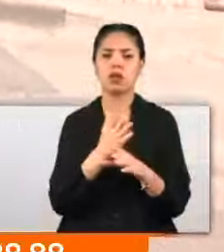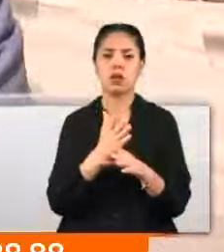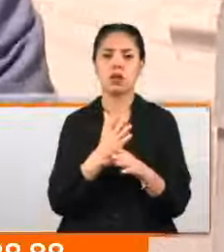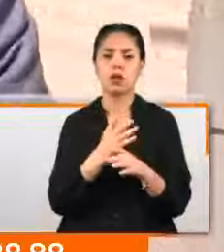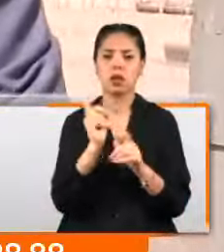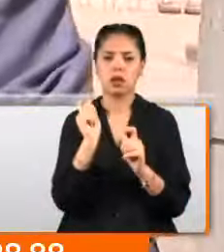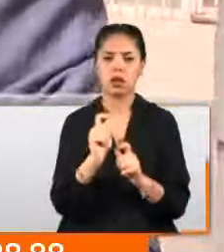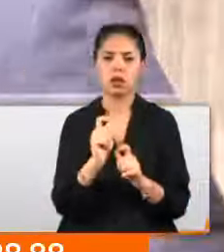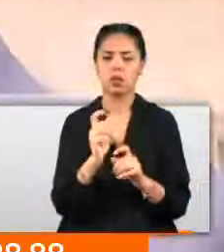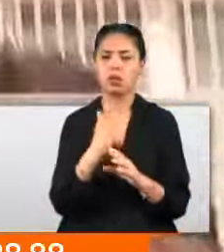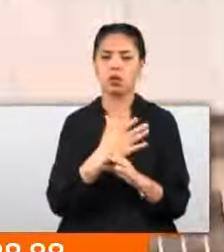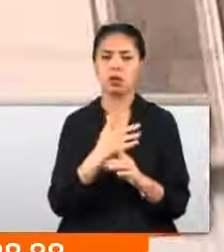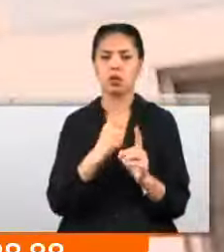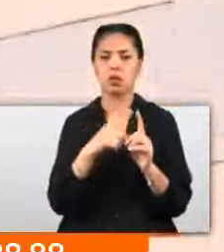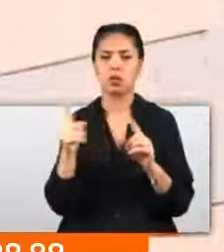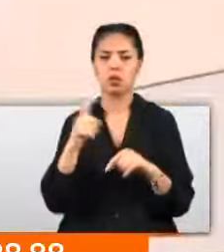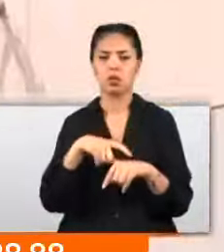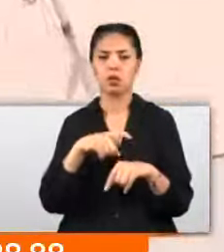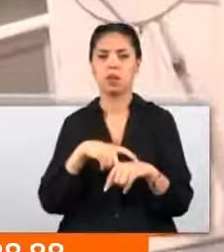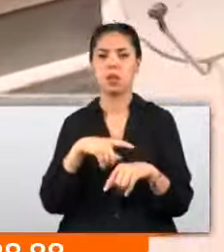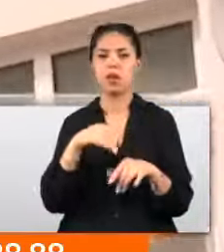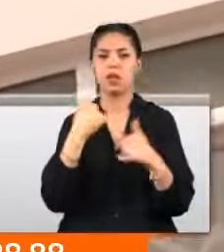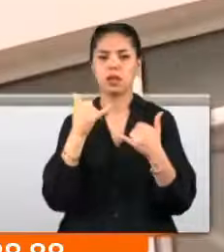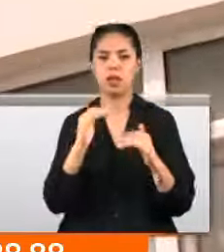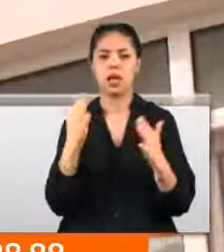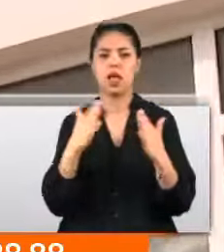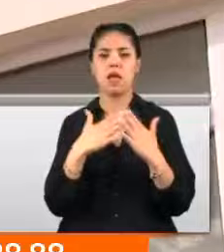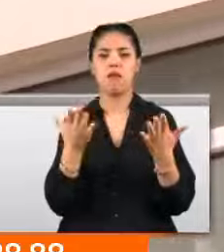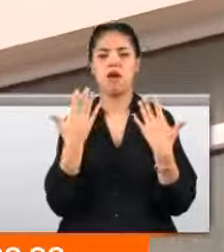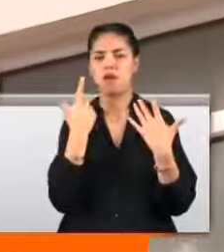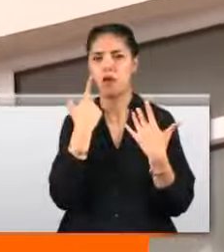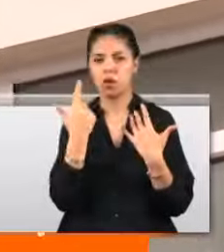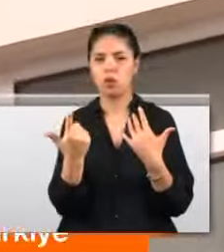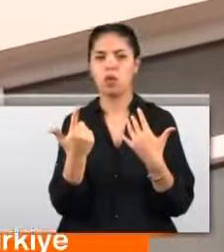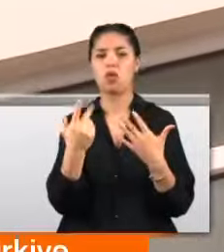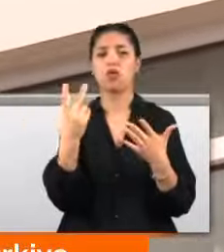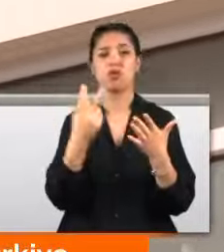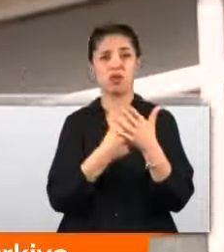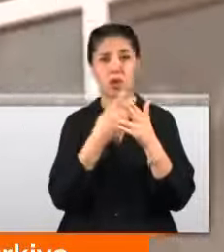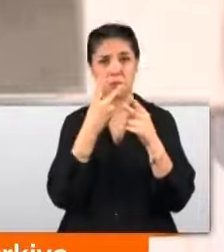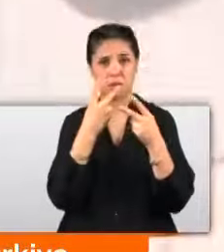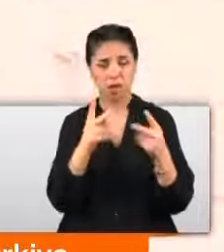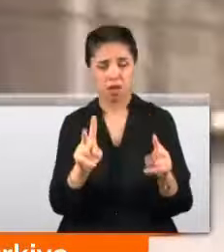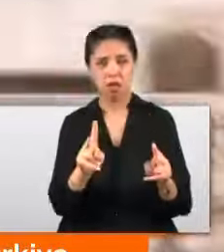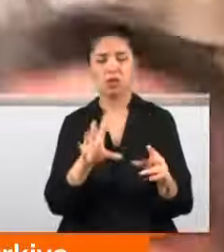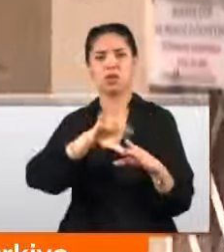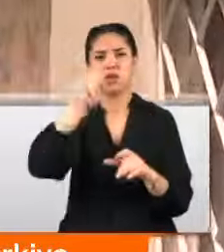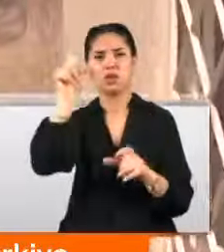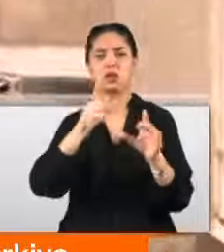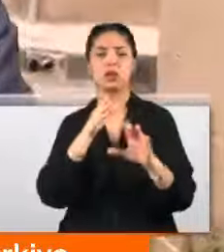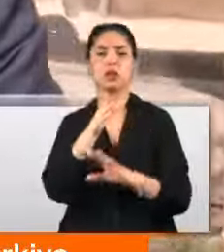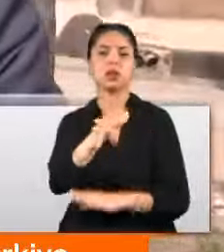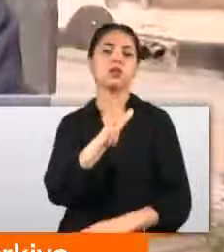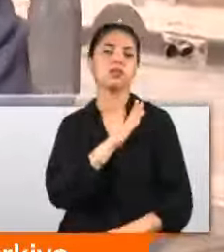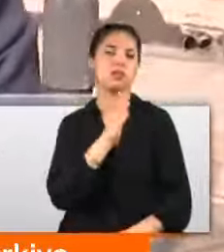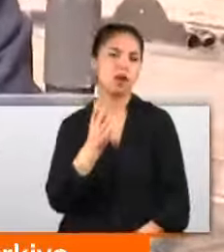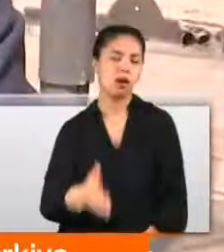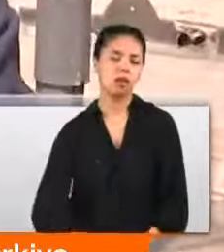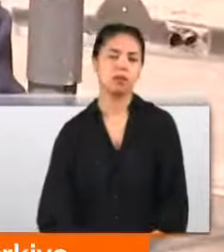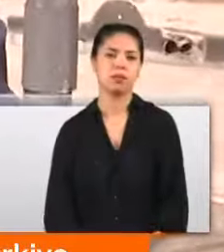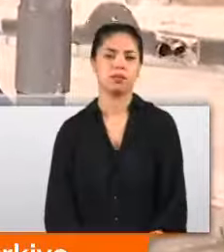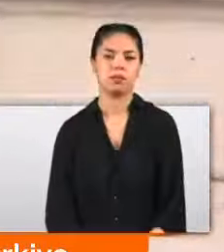yapılıyor sebebi uzun süre tatildeyken ev Havalansın diye ama cam böyle açıkken hırsızların adeta iş